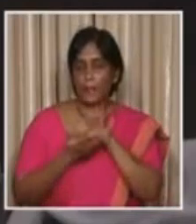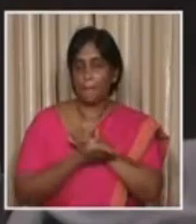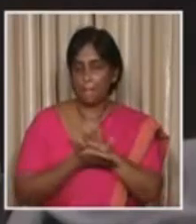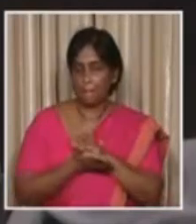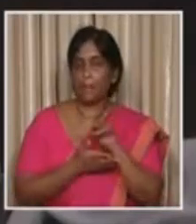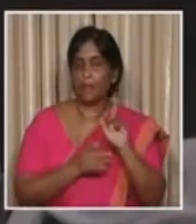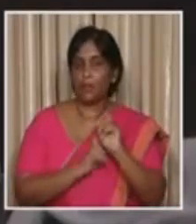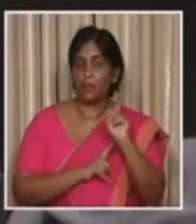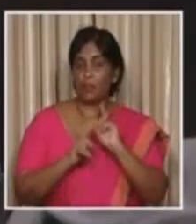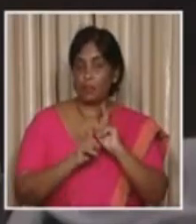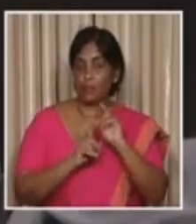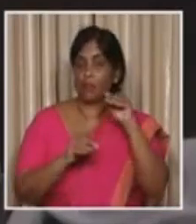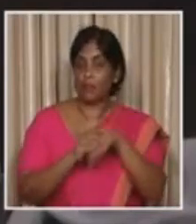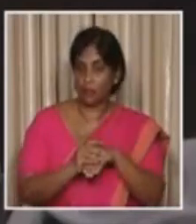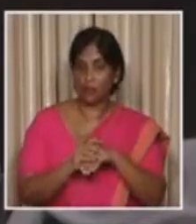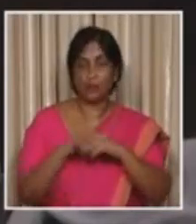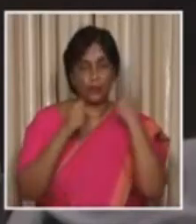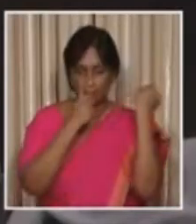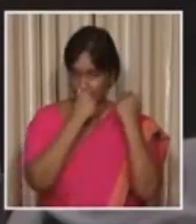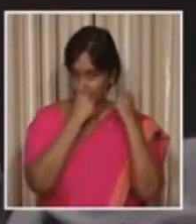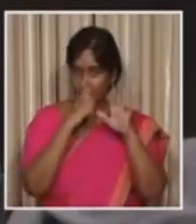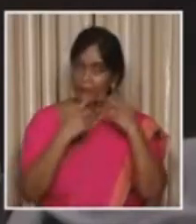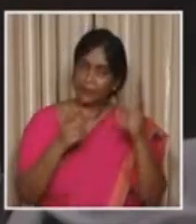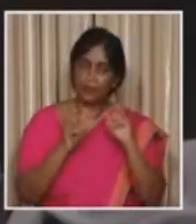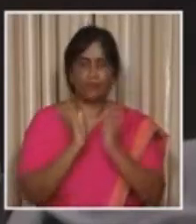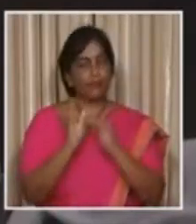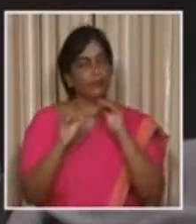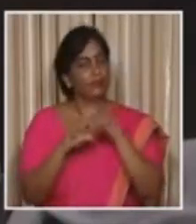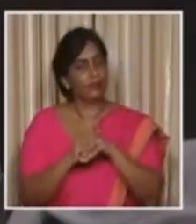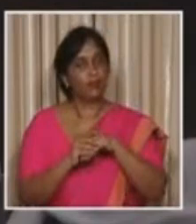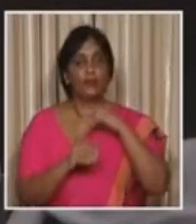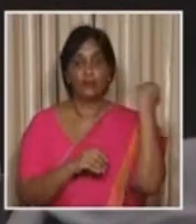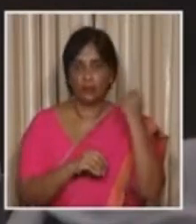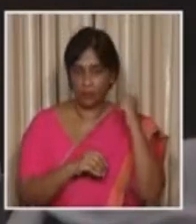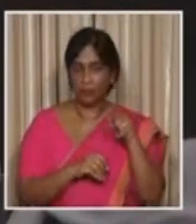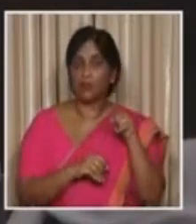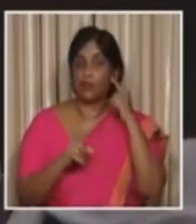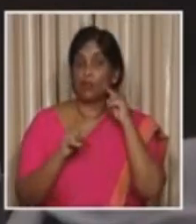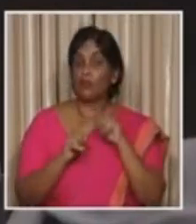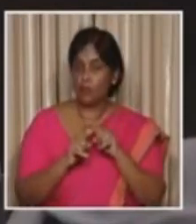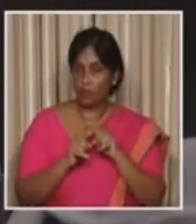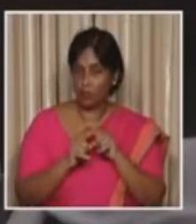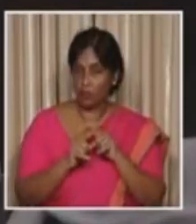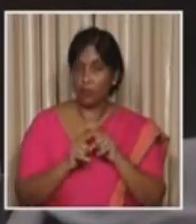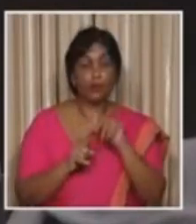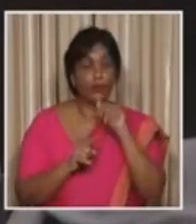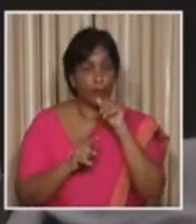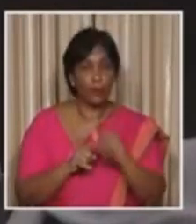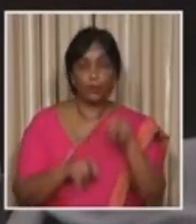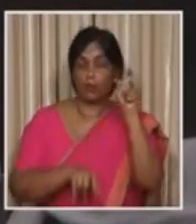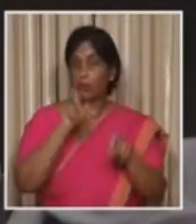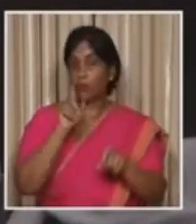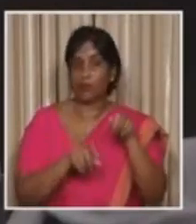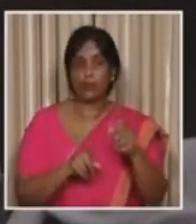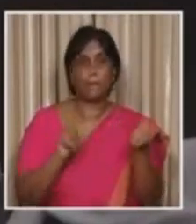පැහැදිලිව පාර්ලිමේන්තුව තුල කරපු කතාවක් හෝ කමිටුවක තුල කරපු කතාවක් සම්බන්ධව කිසිඳු